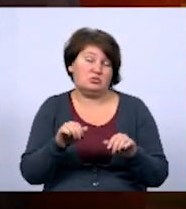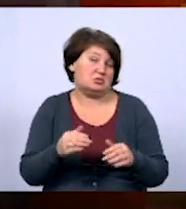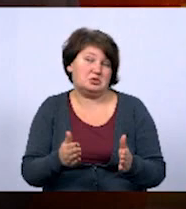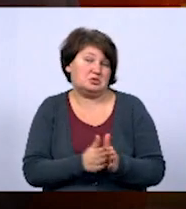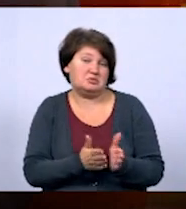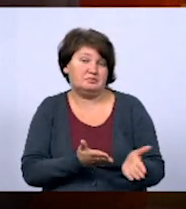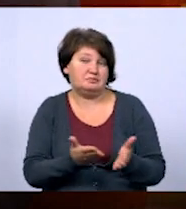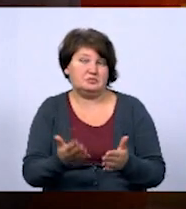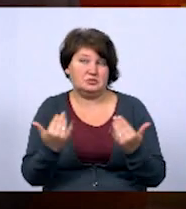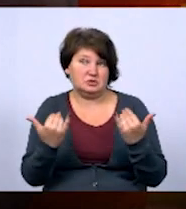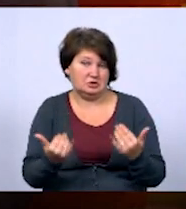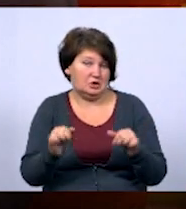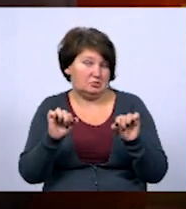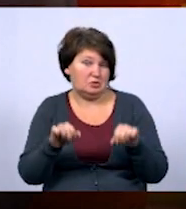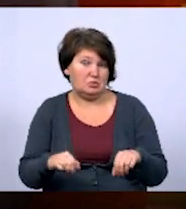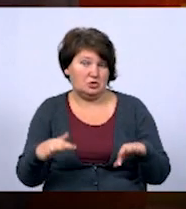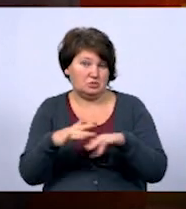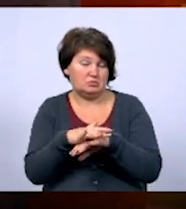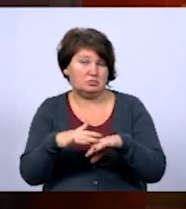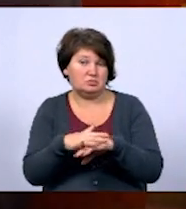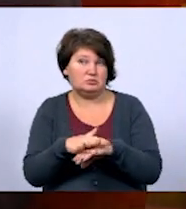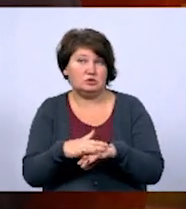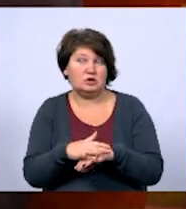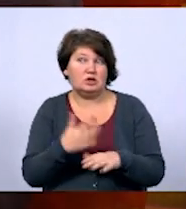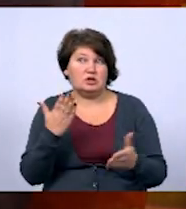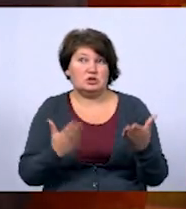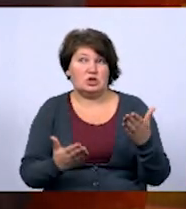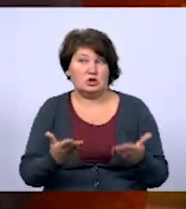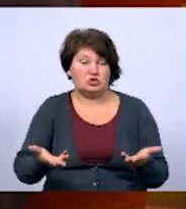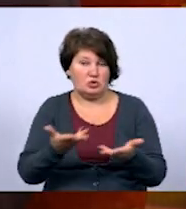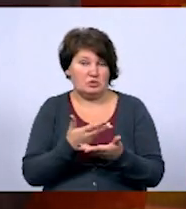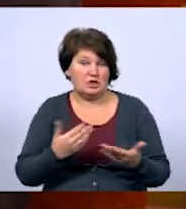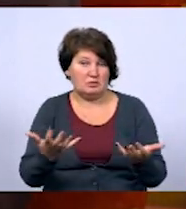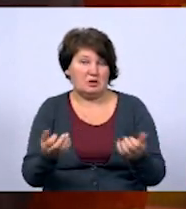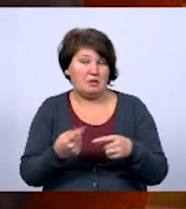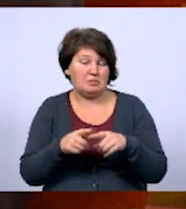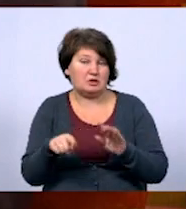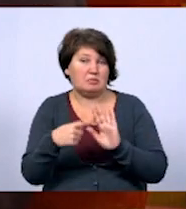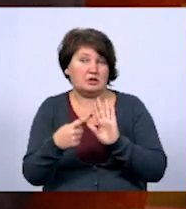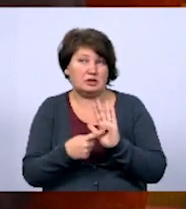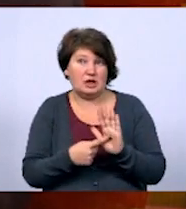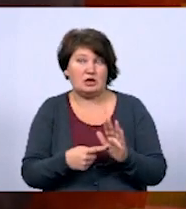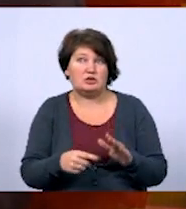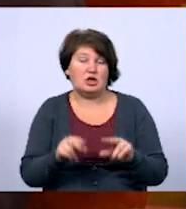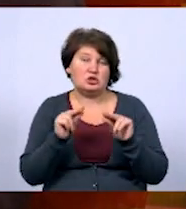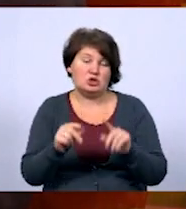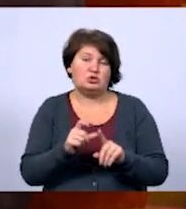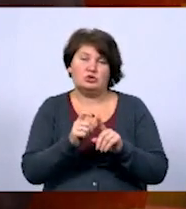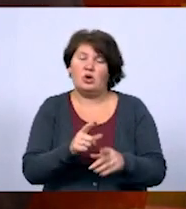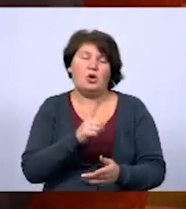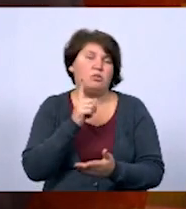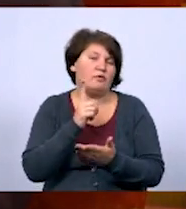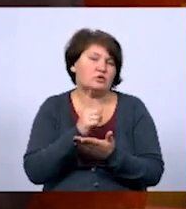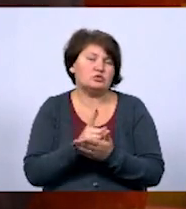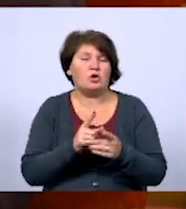на стану на сьогодні, ми дуже були могли. Для чого зараз? Ми зараз приймаємо це питання і на чесне слово, що ми обов'язково щось